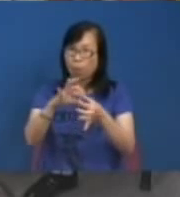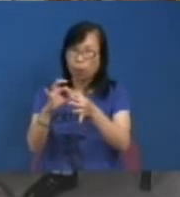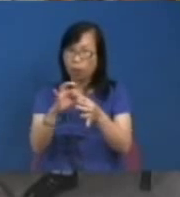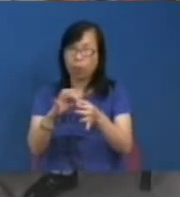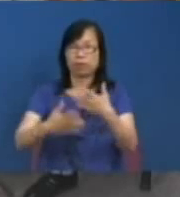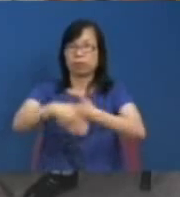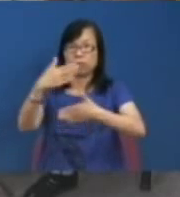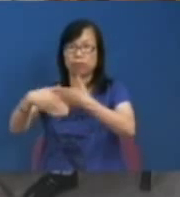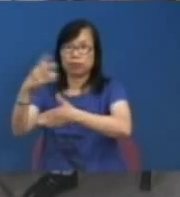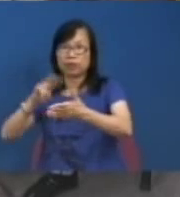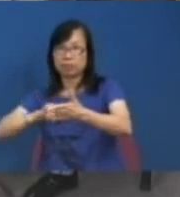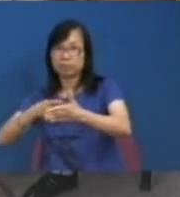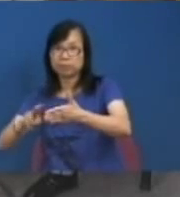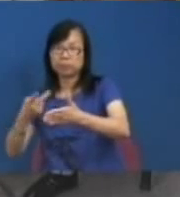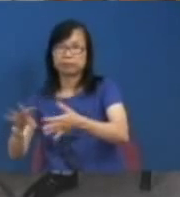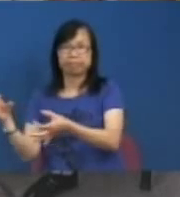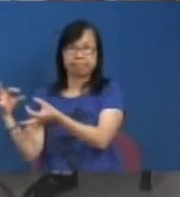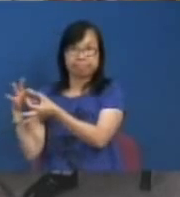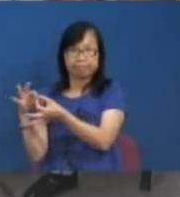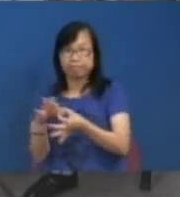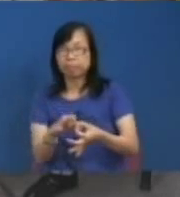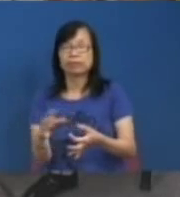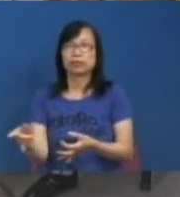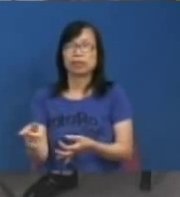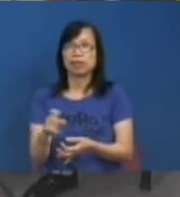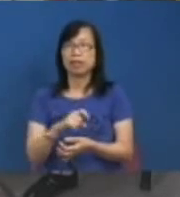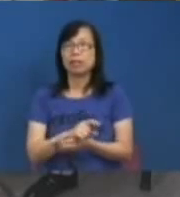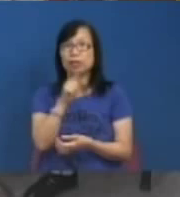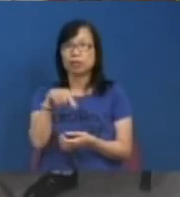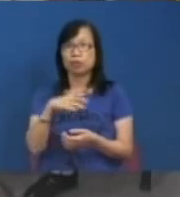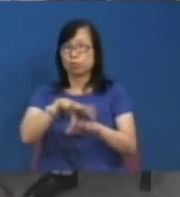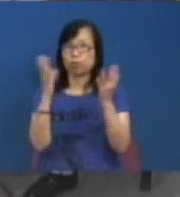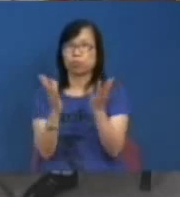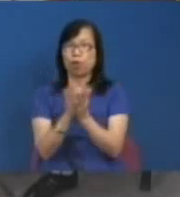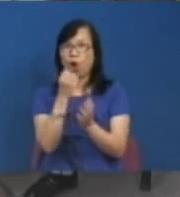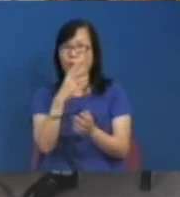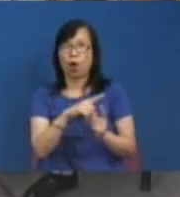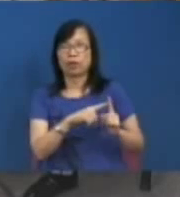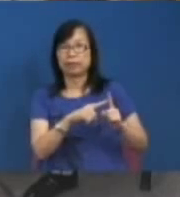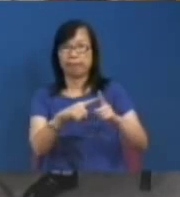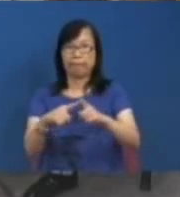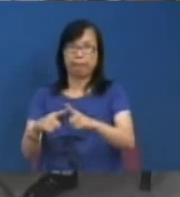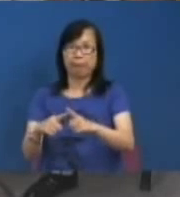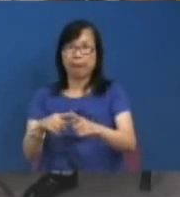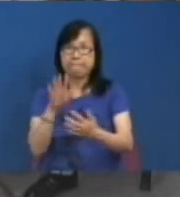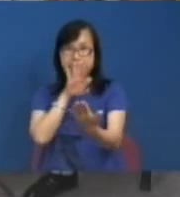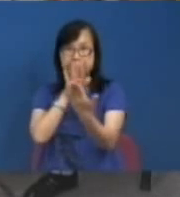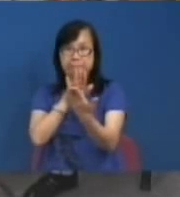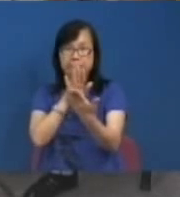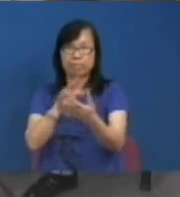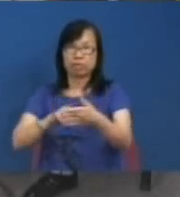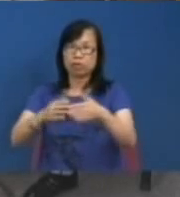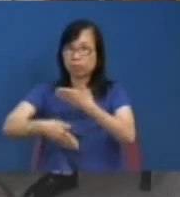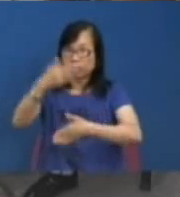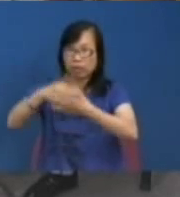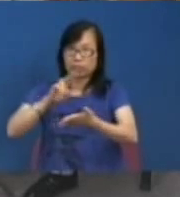宇維修的連續篇，就講緊究竟我們所有居民或者香港市民經常會面對樓宇維修一